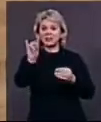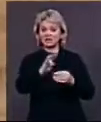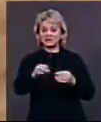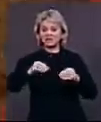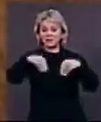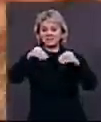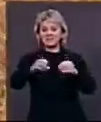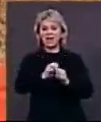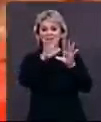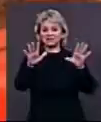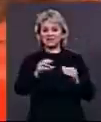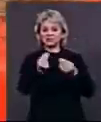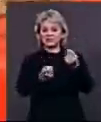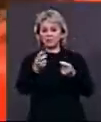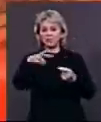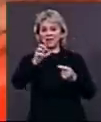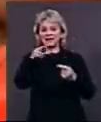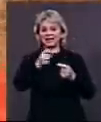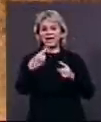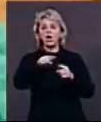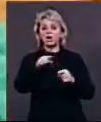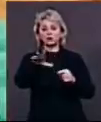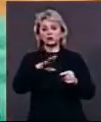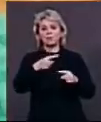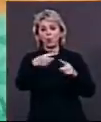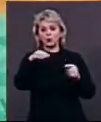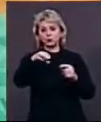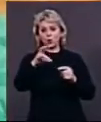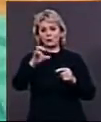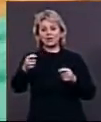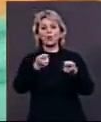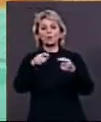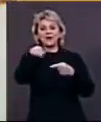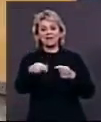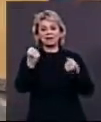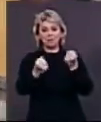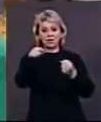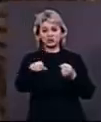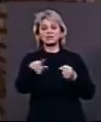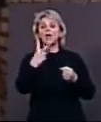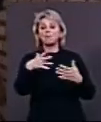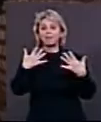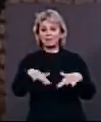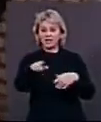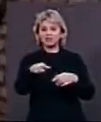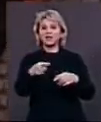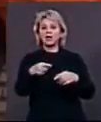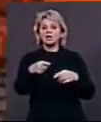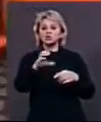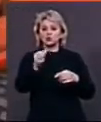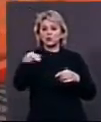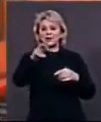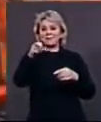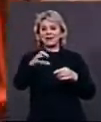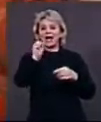а также осветил семена мятлика, которых ушло почти полтонны. Управлял посевной машиной, судя по майке под робой,